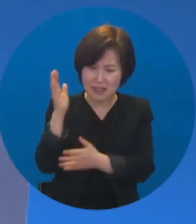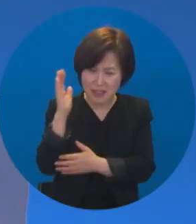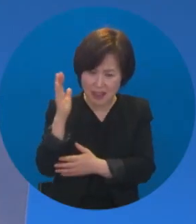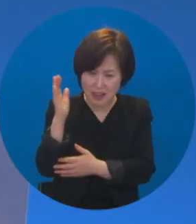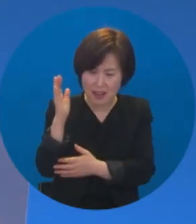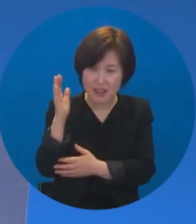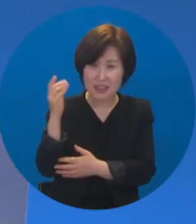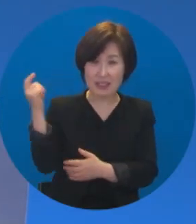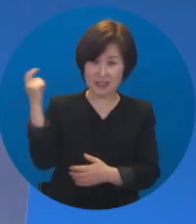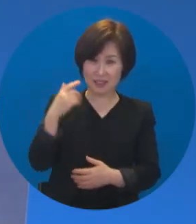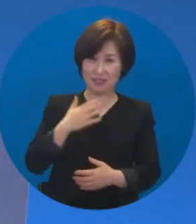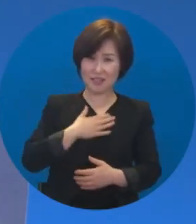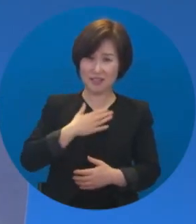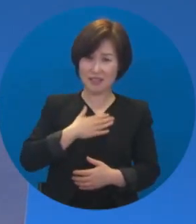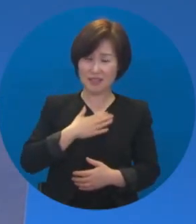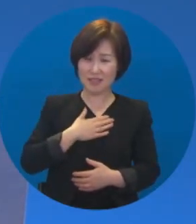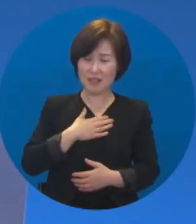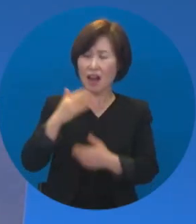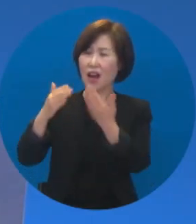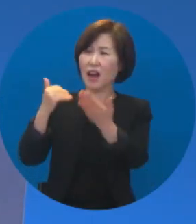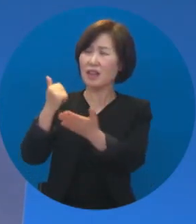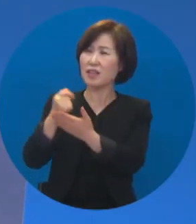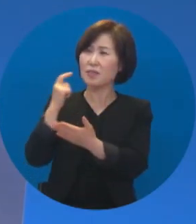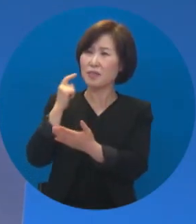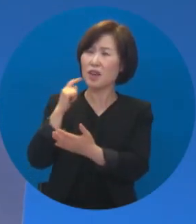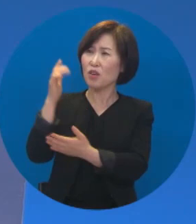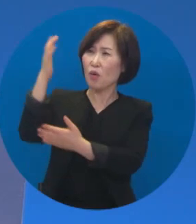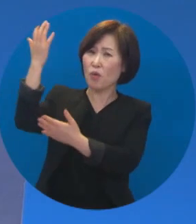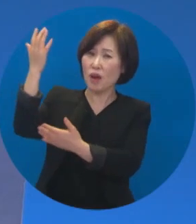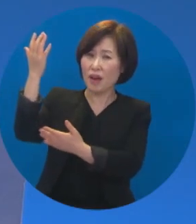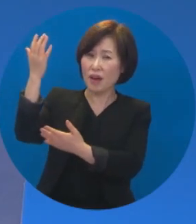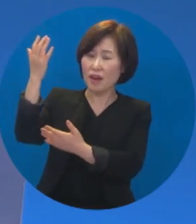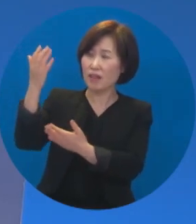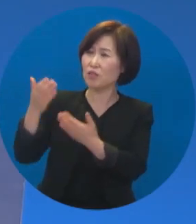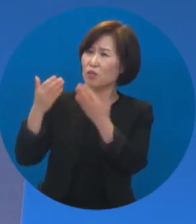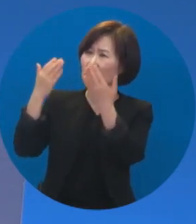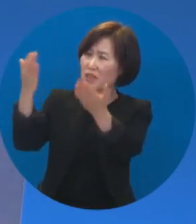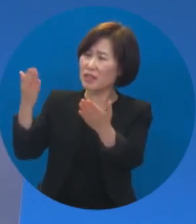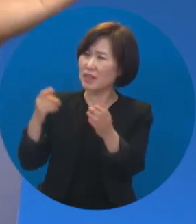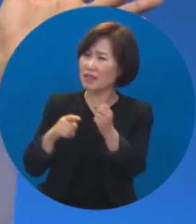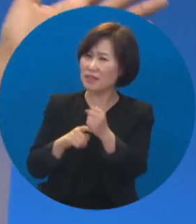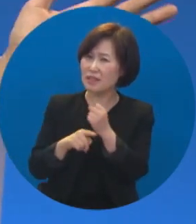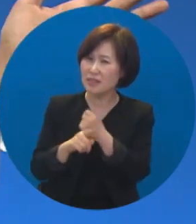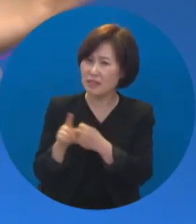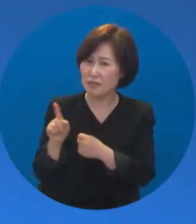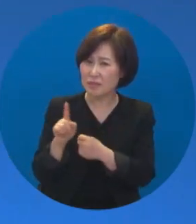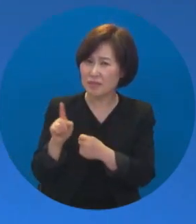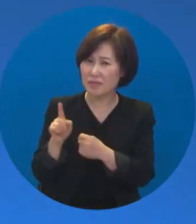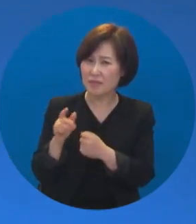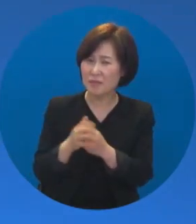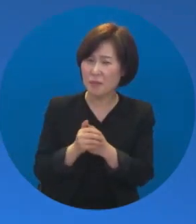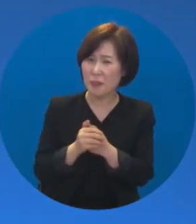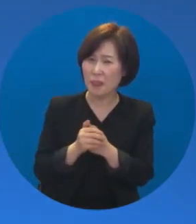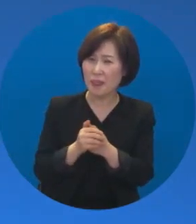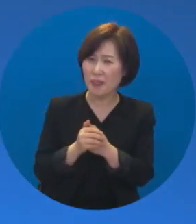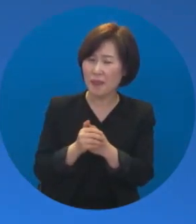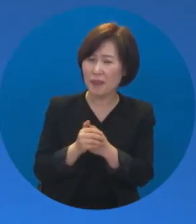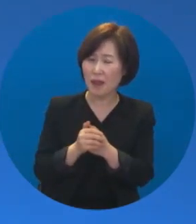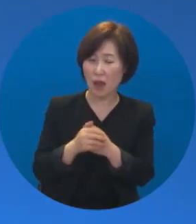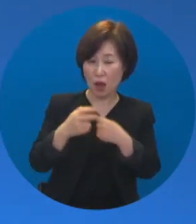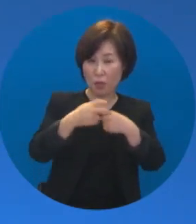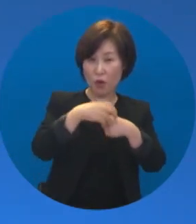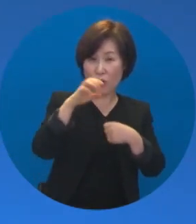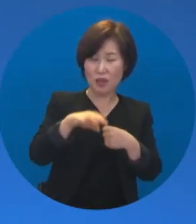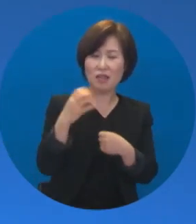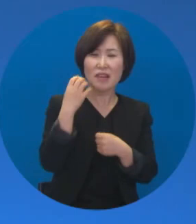저는 하나님께 영광 돌리는, 내 삶에 하나님께 영광을 돌리는 것은 병원에서는 4개월밖에 남지 않았지만